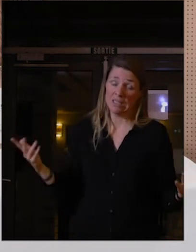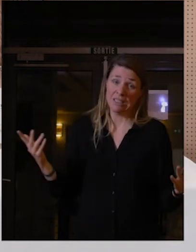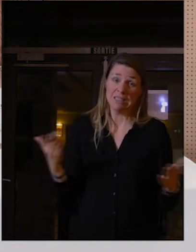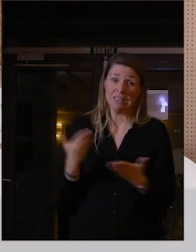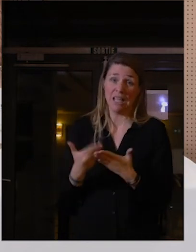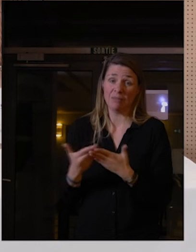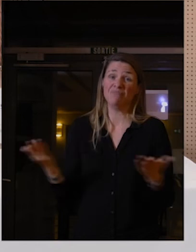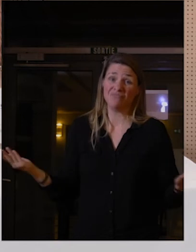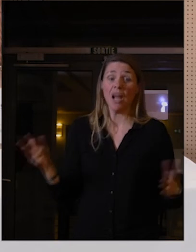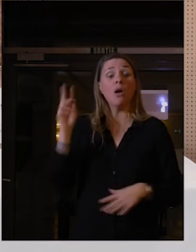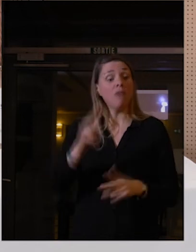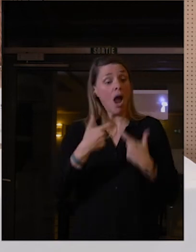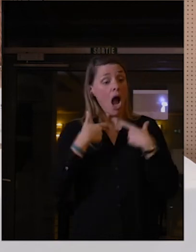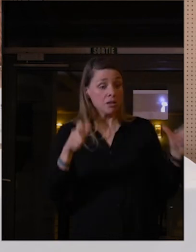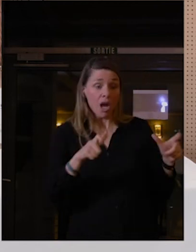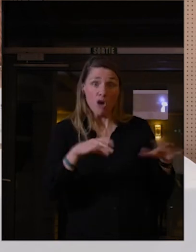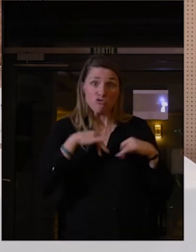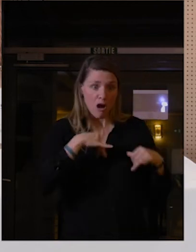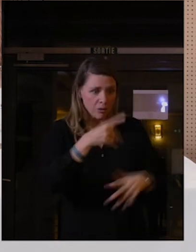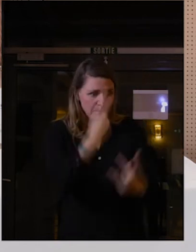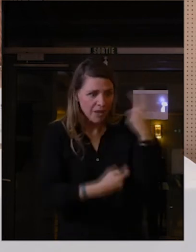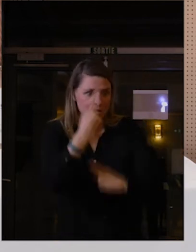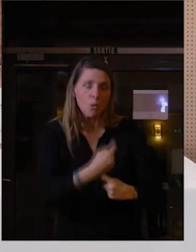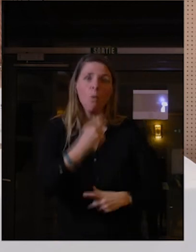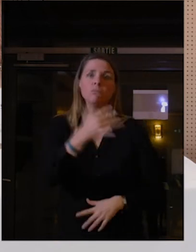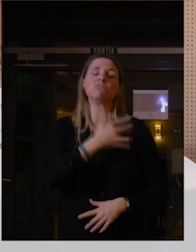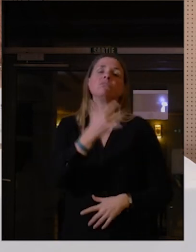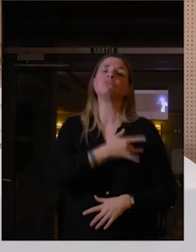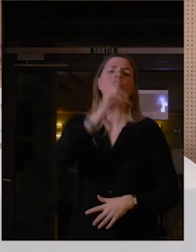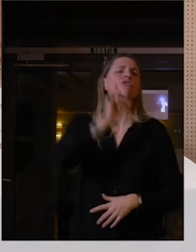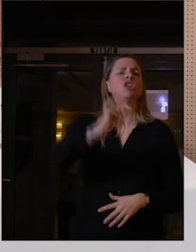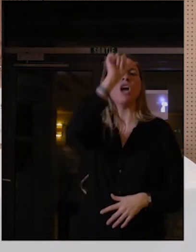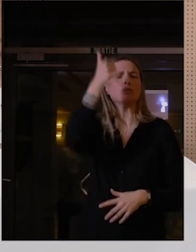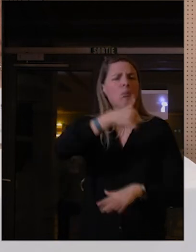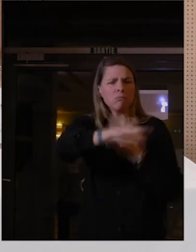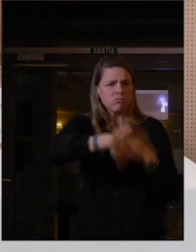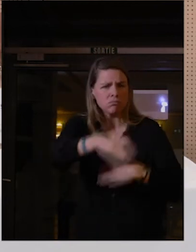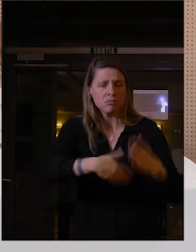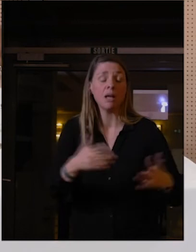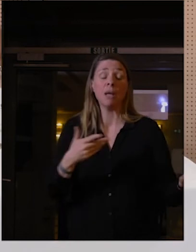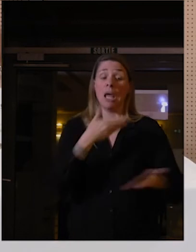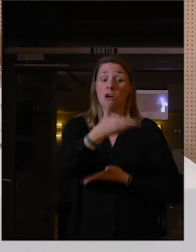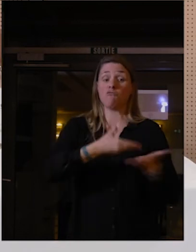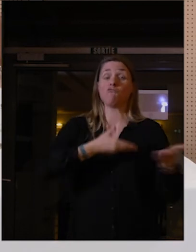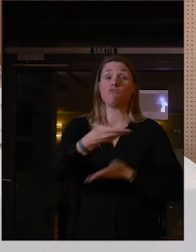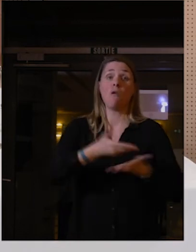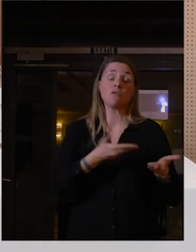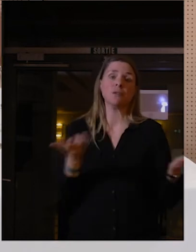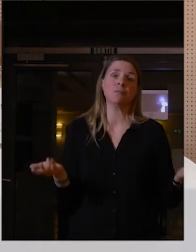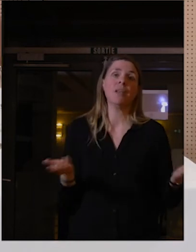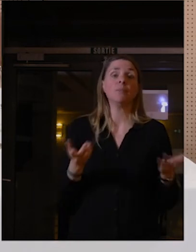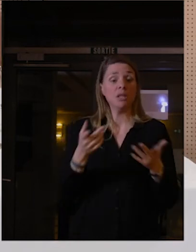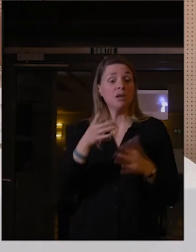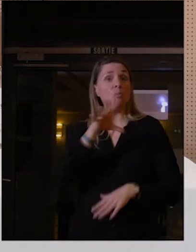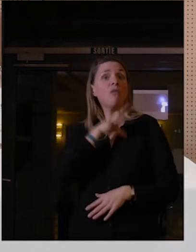avoir eu accès aux jeunes, ils posent des questions très intéressantes, que ce soit les filles ou les garçons, et pour avoir échangé avec eux et avec notamment les